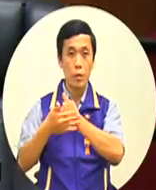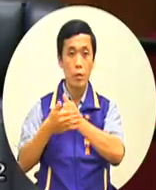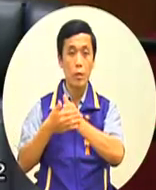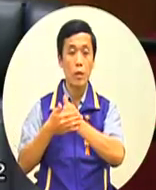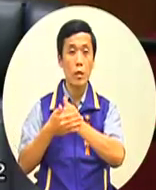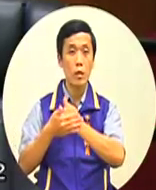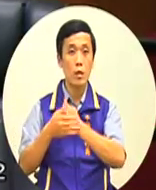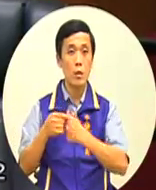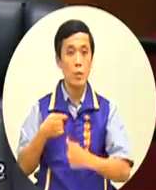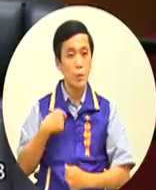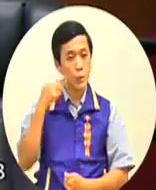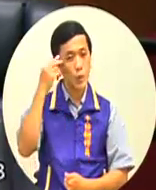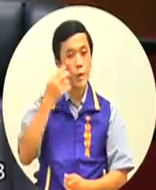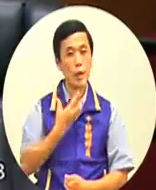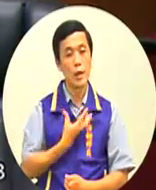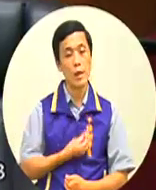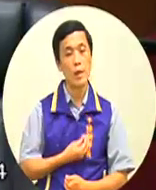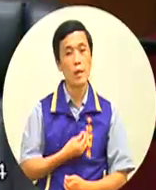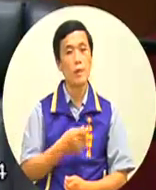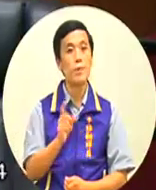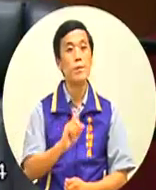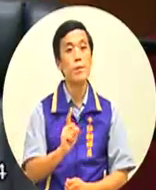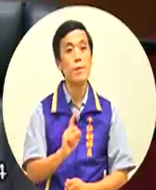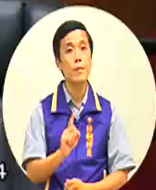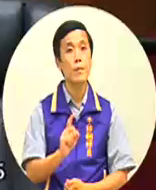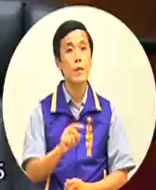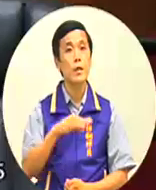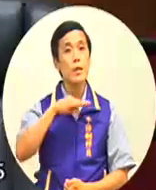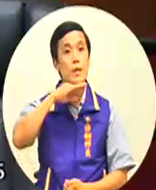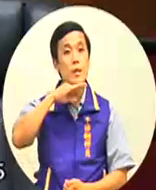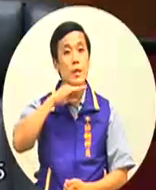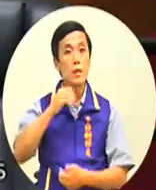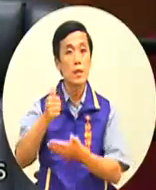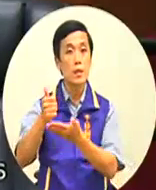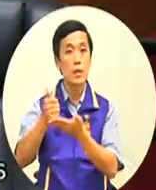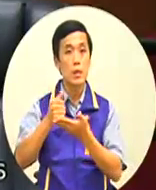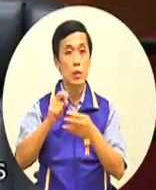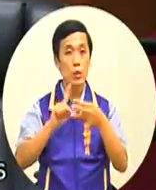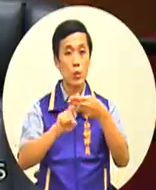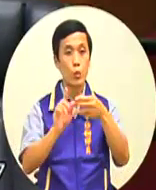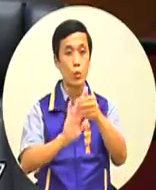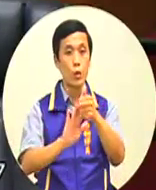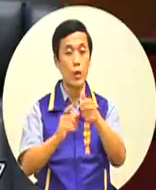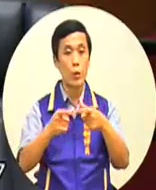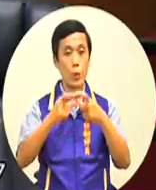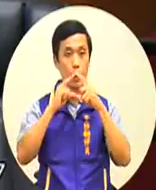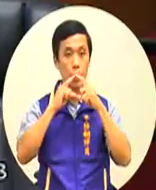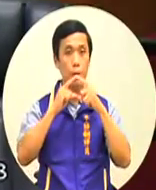有点痛心了哈。所以这个等一下请我们的主委回应一下了。第二个，